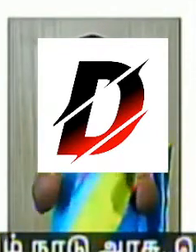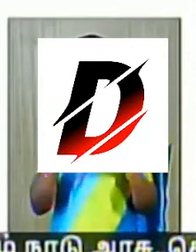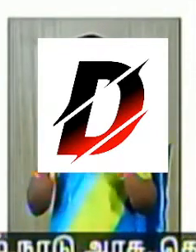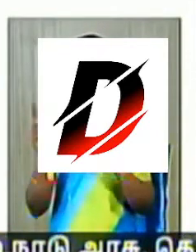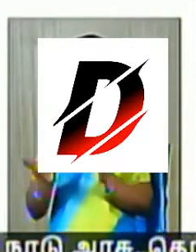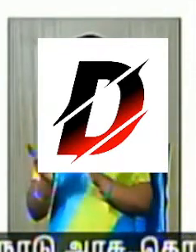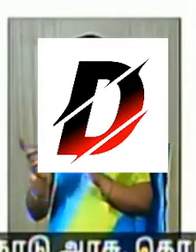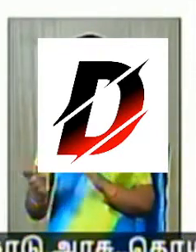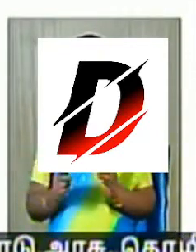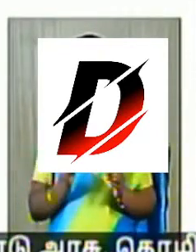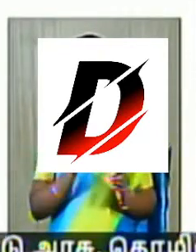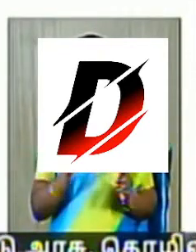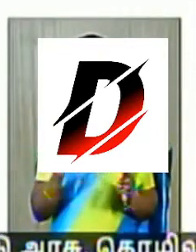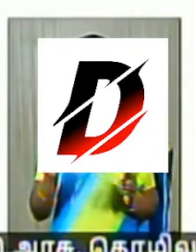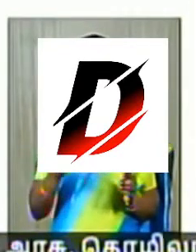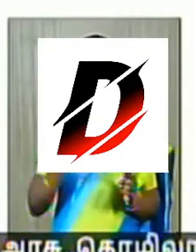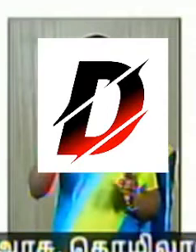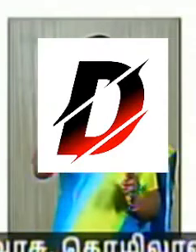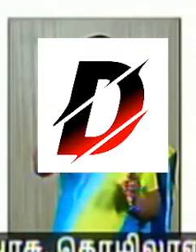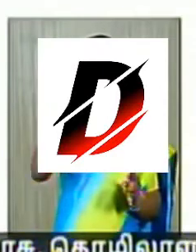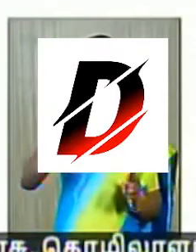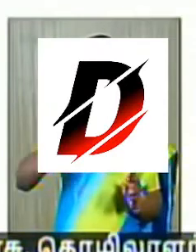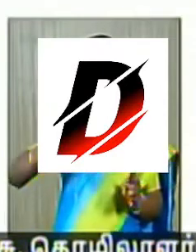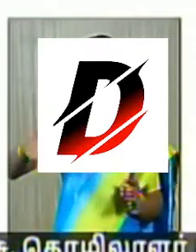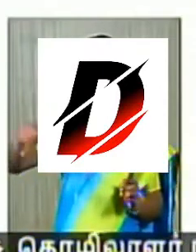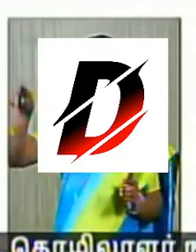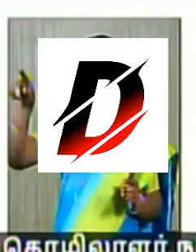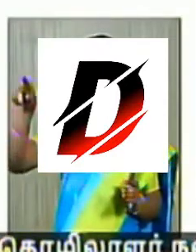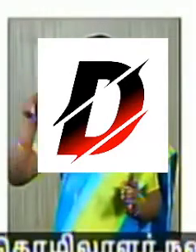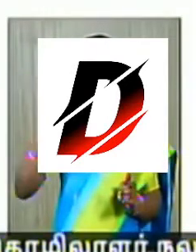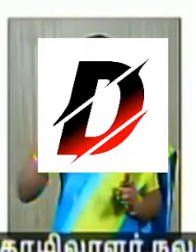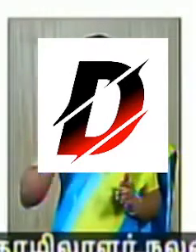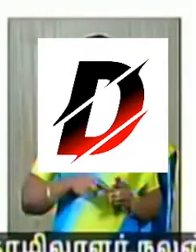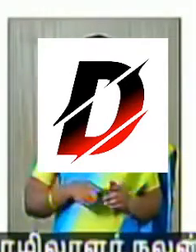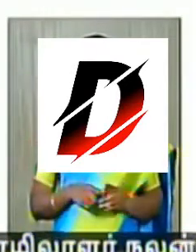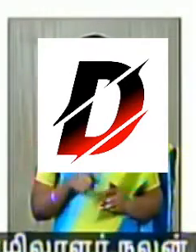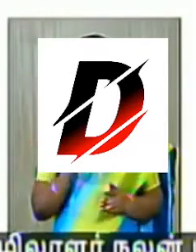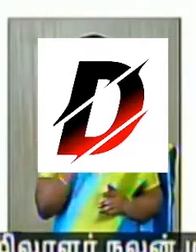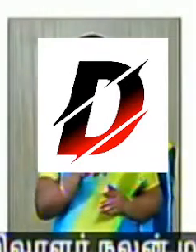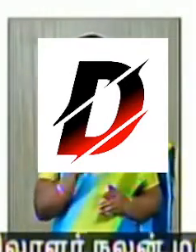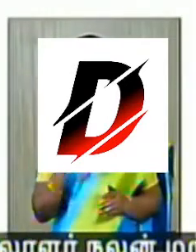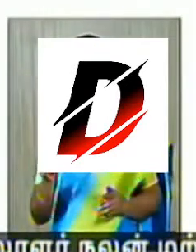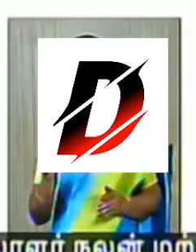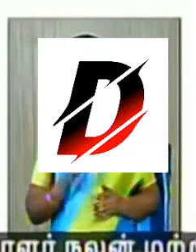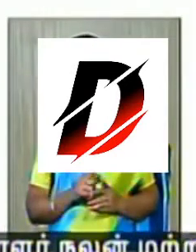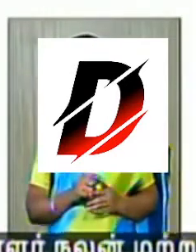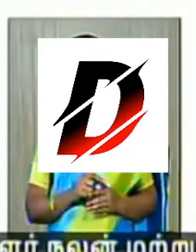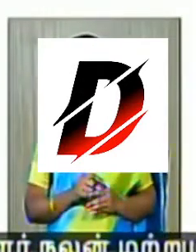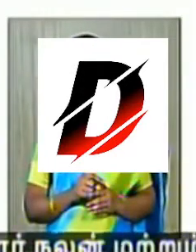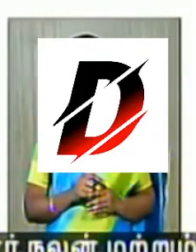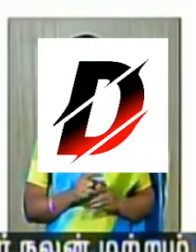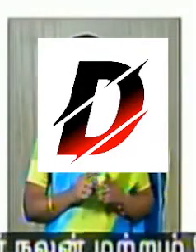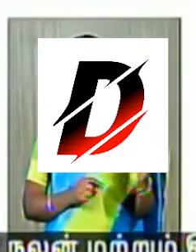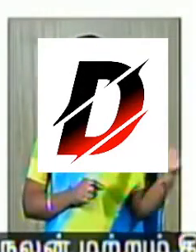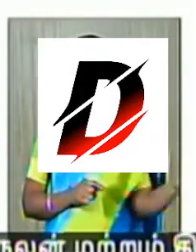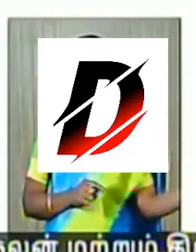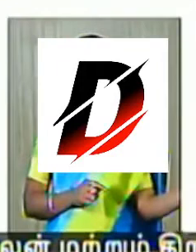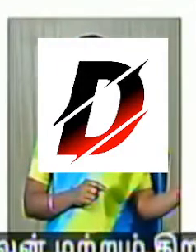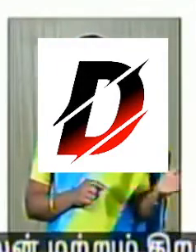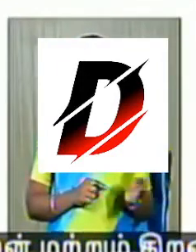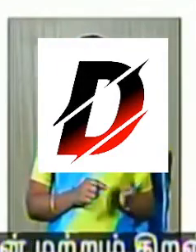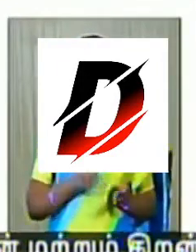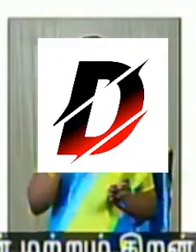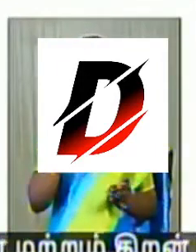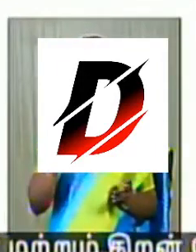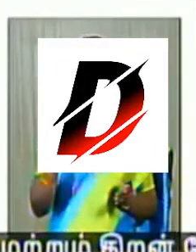நம்ம இணைக்கும் போது ஒரு பரவளையம் கிடைக்கும். அந்த பரவளையம் 2 புள்ளிகளை விட்டுது பாருங்கள். இங்கே கேர்ஃபுல்லாக ஒரு விஷயம் பார்க்கணும், இடது பக்கமாக